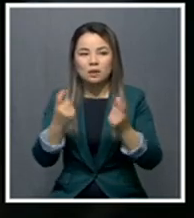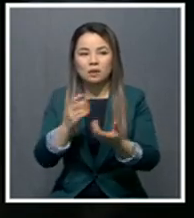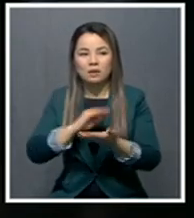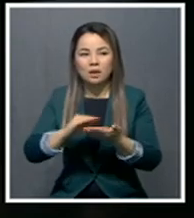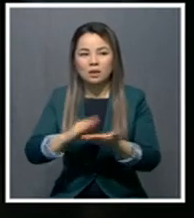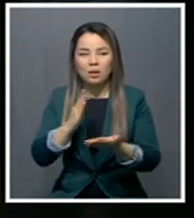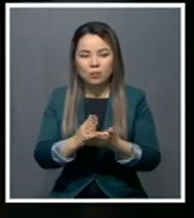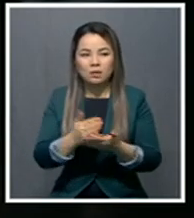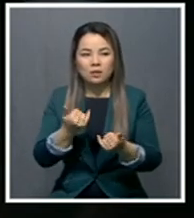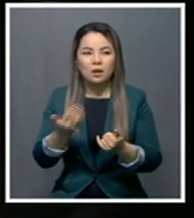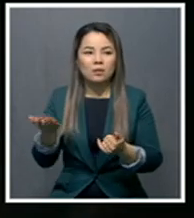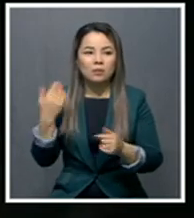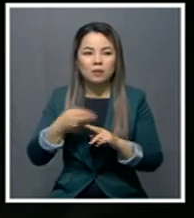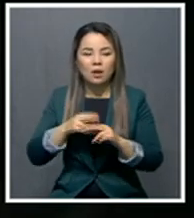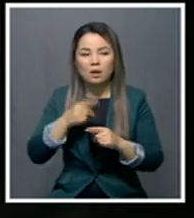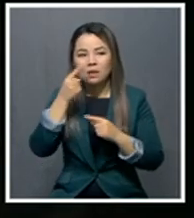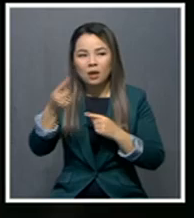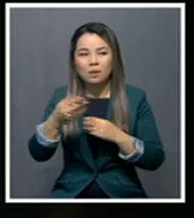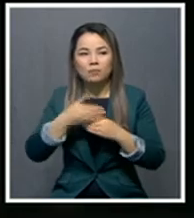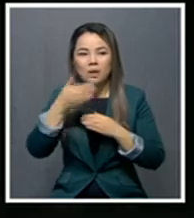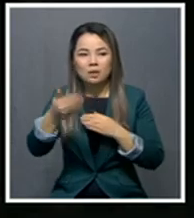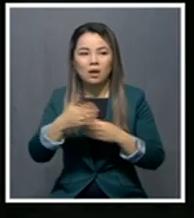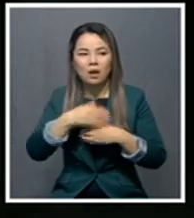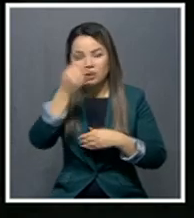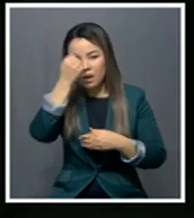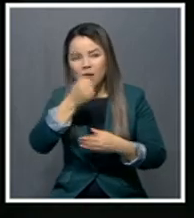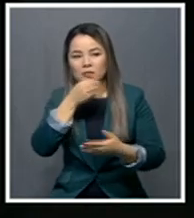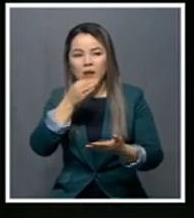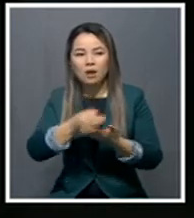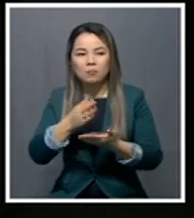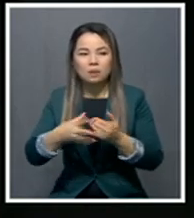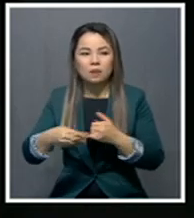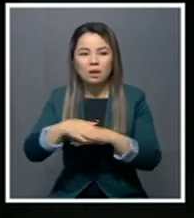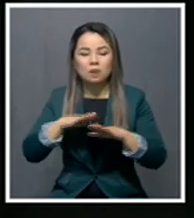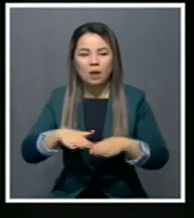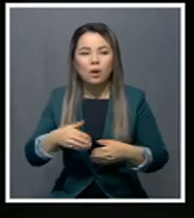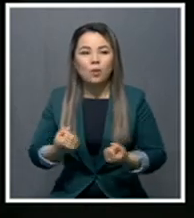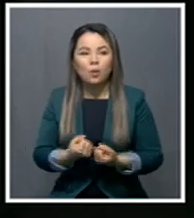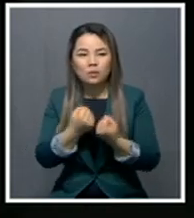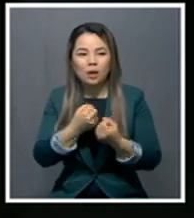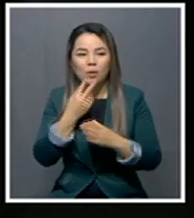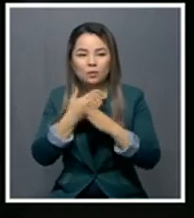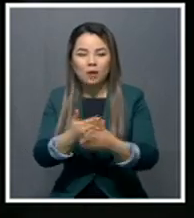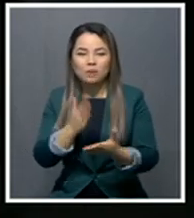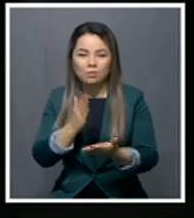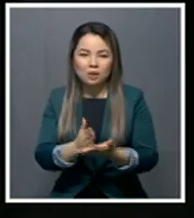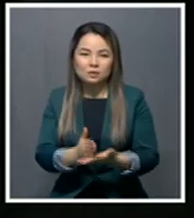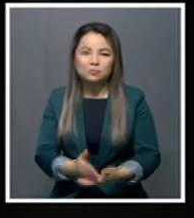Алдыңғы шепте жүрген жандарға алғыс айтқан мұндай акциялар жер-жерде қолдау тауып жатыр.